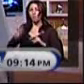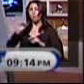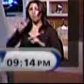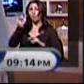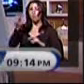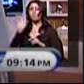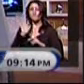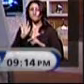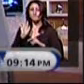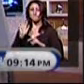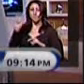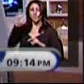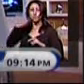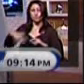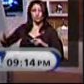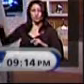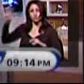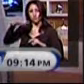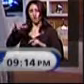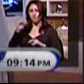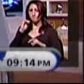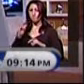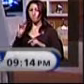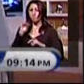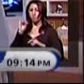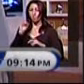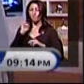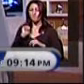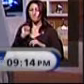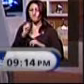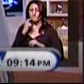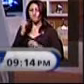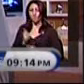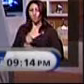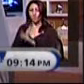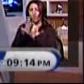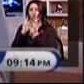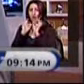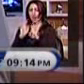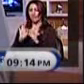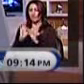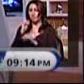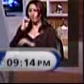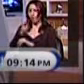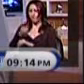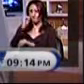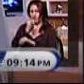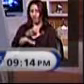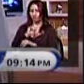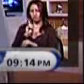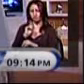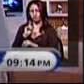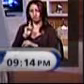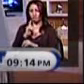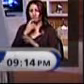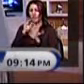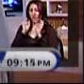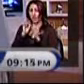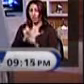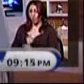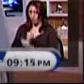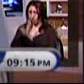بالك. فالديمقراطية اه مسؤولية، ولكن الديمقراطية ايضا لابد انه يكون تلتزم بالقانون